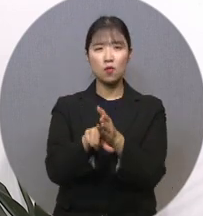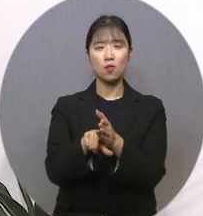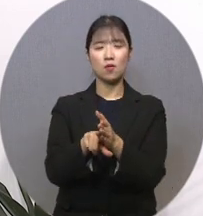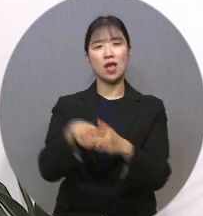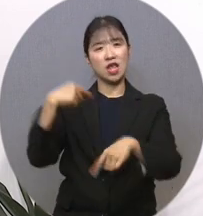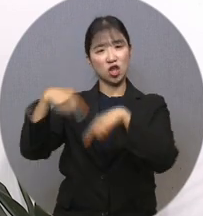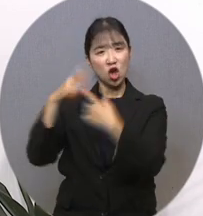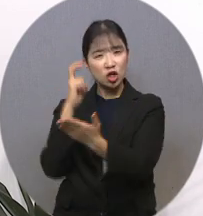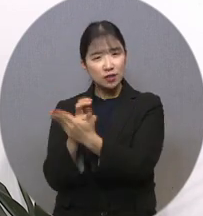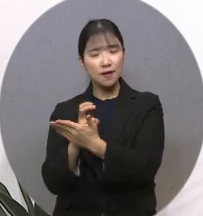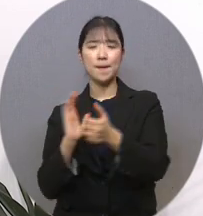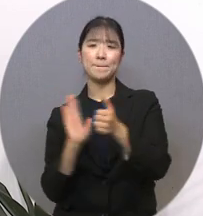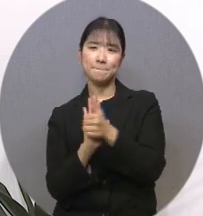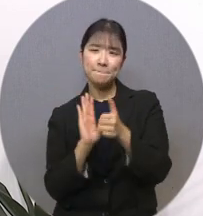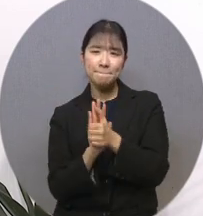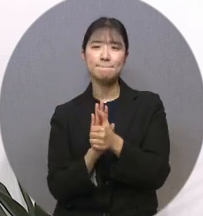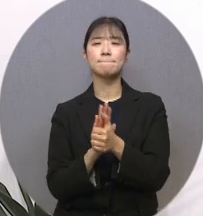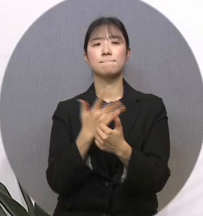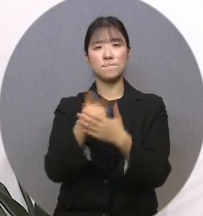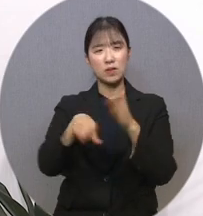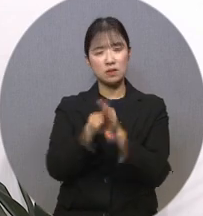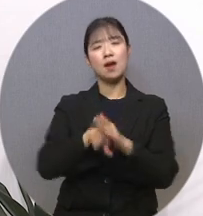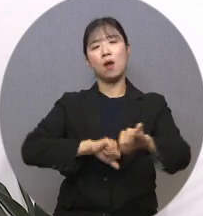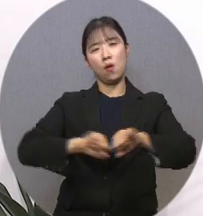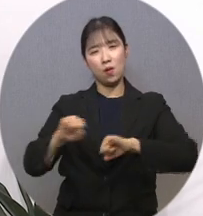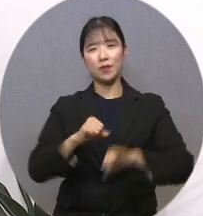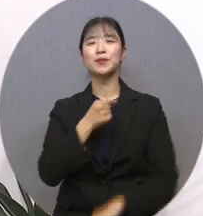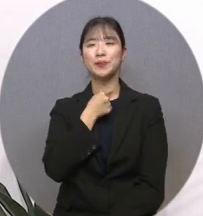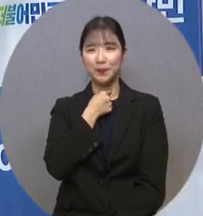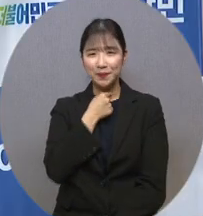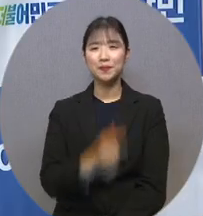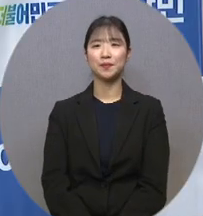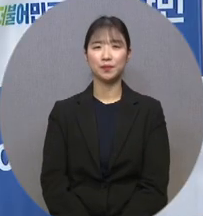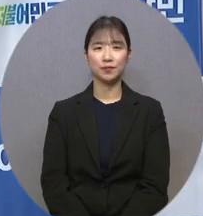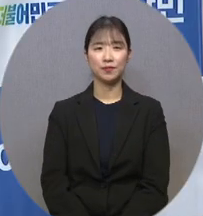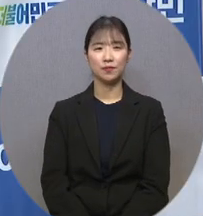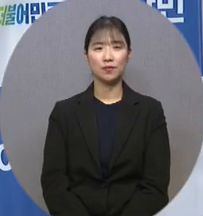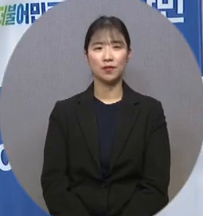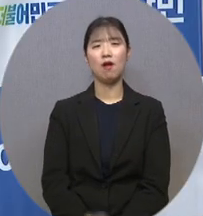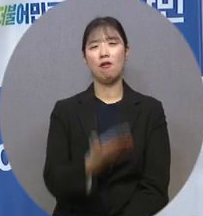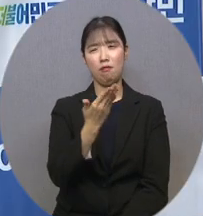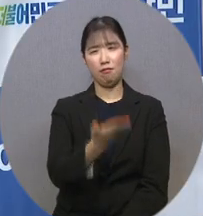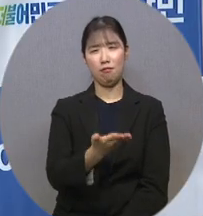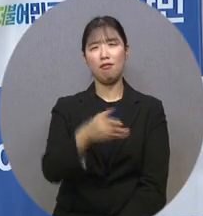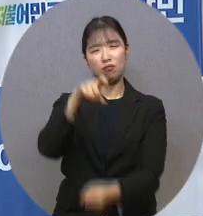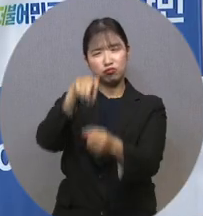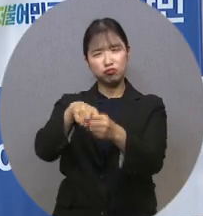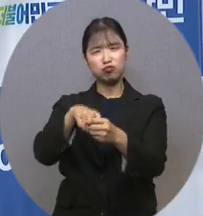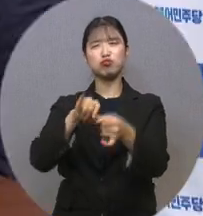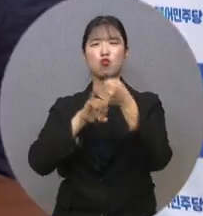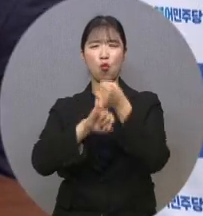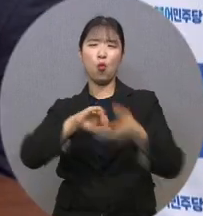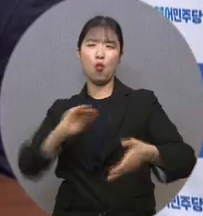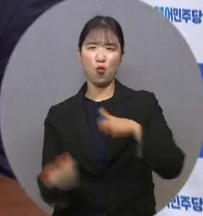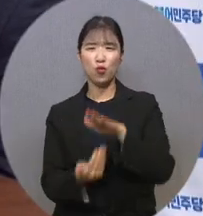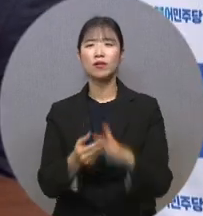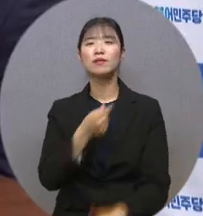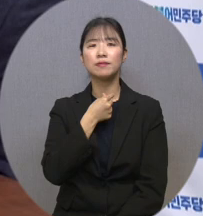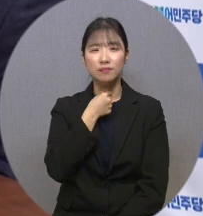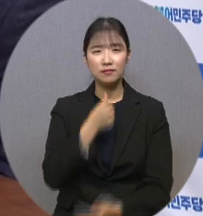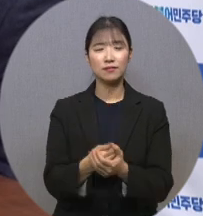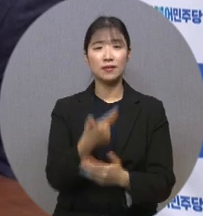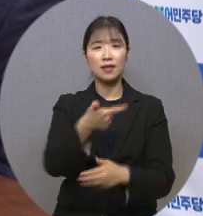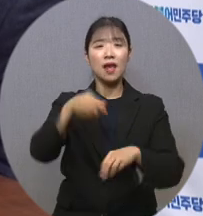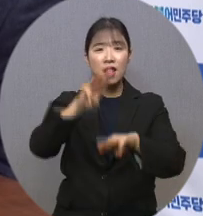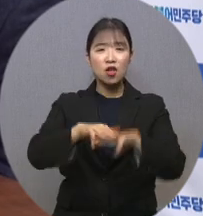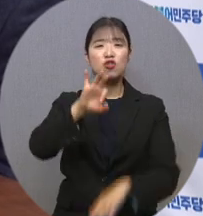정책적으로 뒷받침하는 의정활동을 하고자 합니다. 꿈이 꼭 이루어지셨으면 좋겠고요. 네. 그 대전